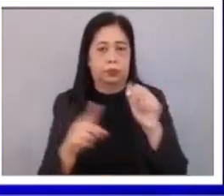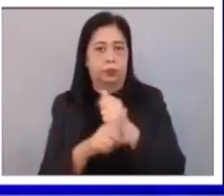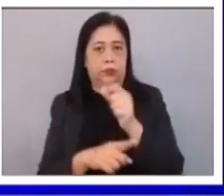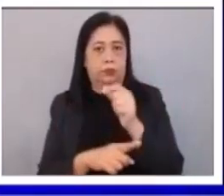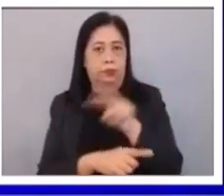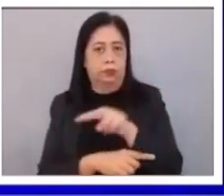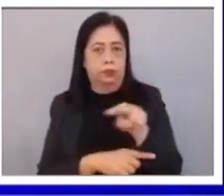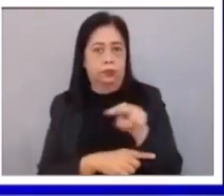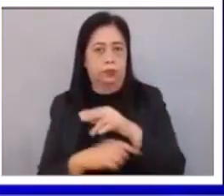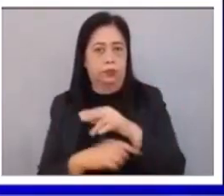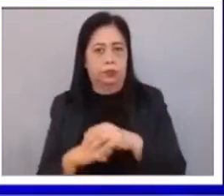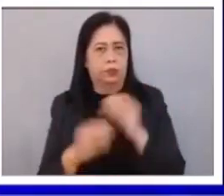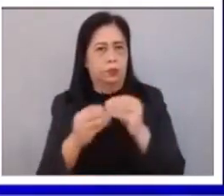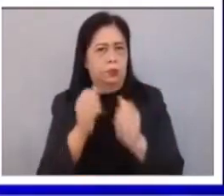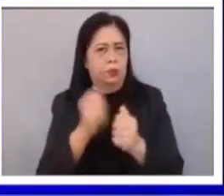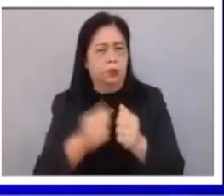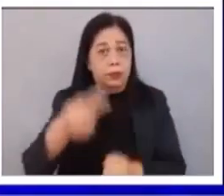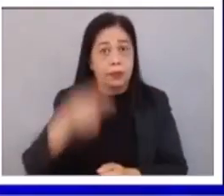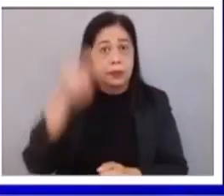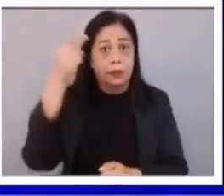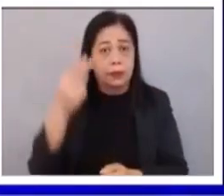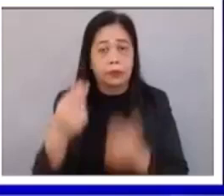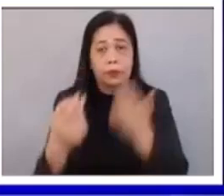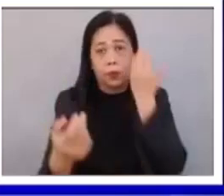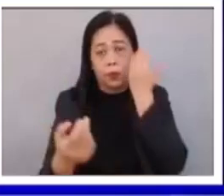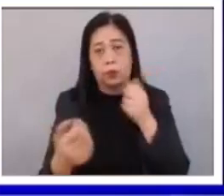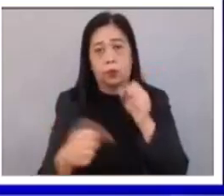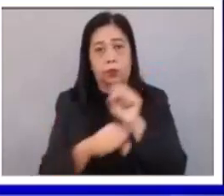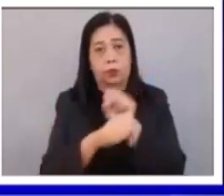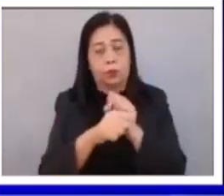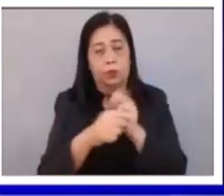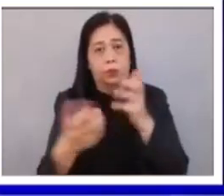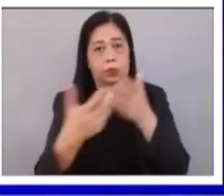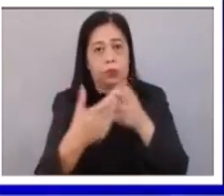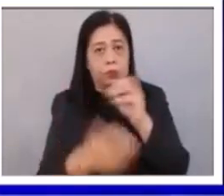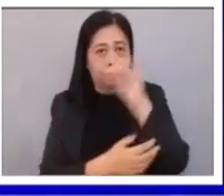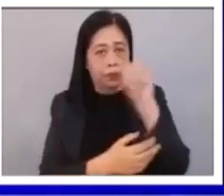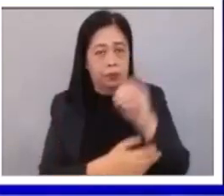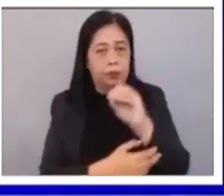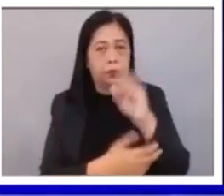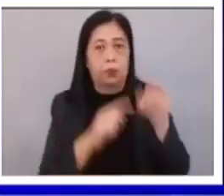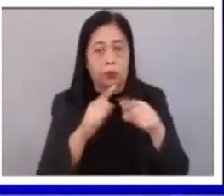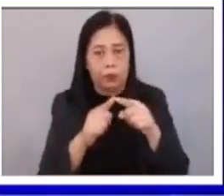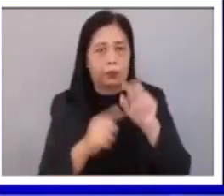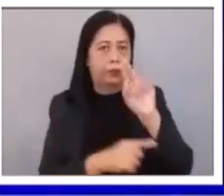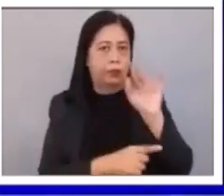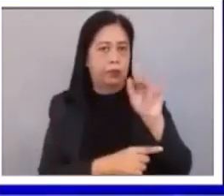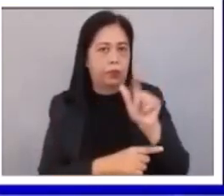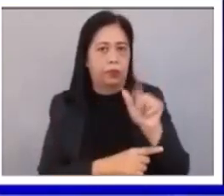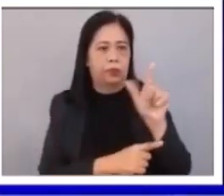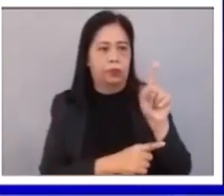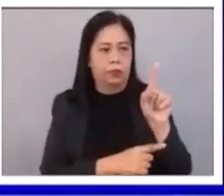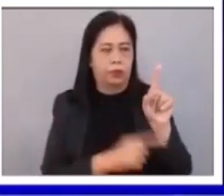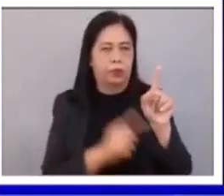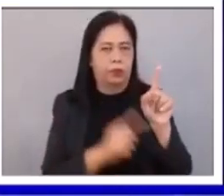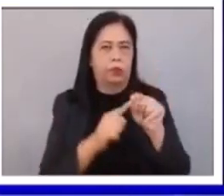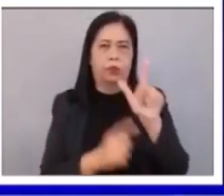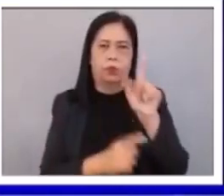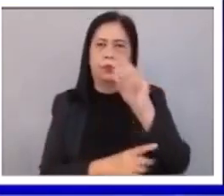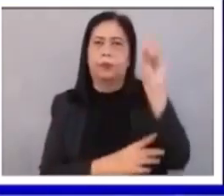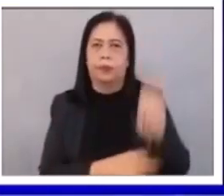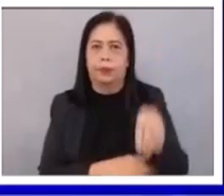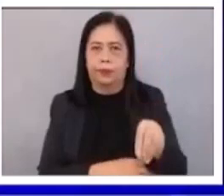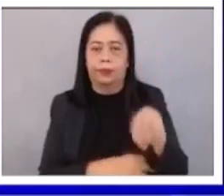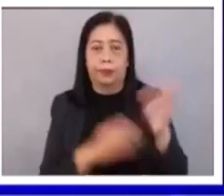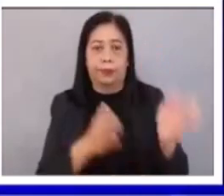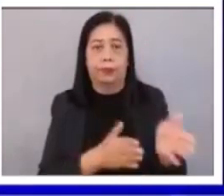Ang pinakamataas na underemployment rate ay naitala noong Hulyo 2021 na nasa 21%, samantala ang